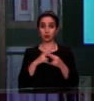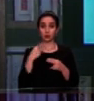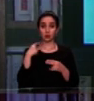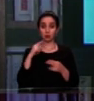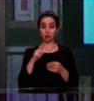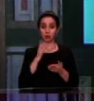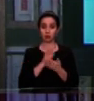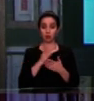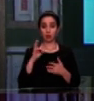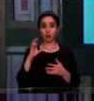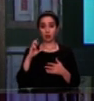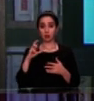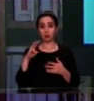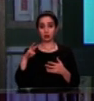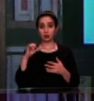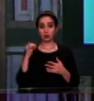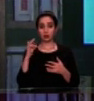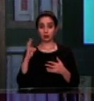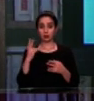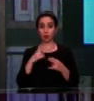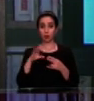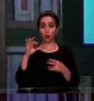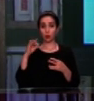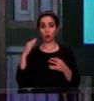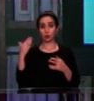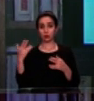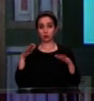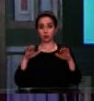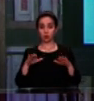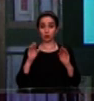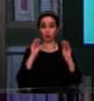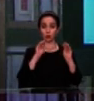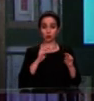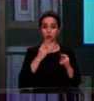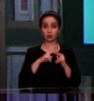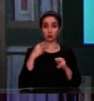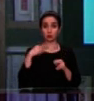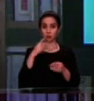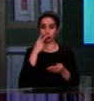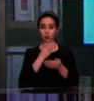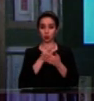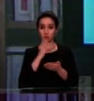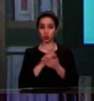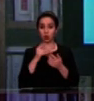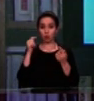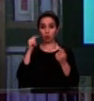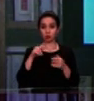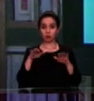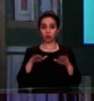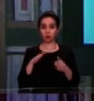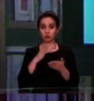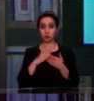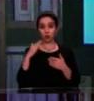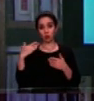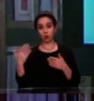qiymatimiz, demak, align parametriga right qiymati, ya'ni o'ng tarafdan joylashtirish qiymatini ko'rib turibsiz. Mos ravishda rasm